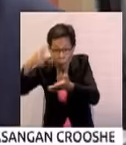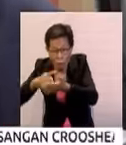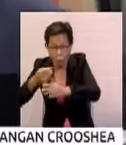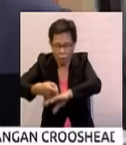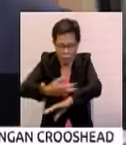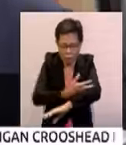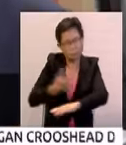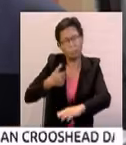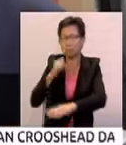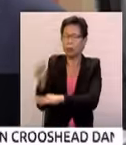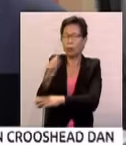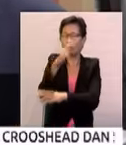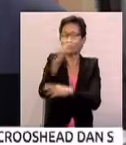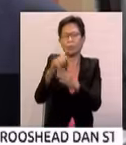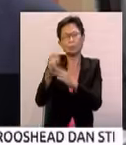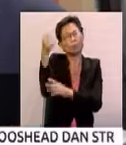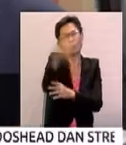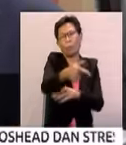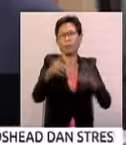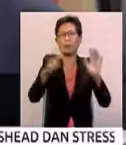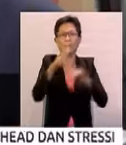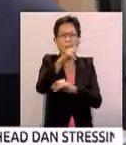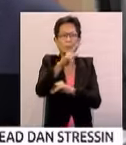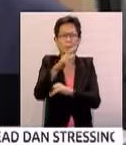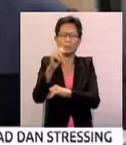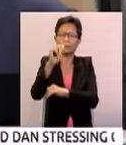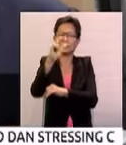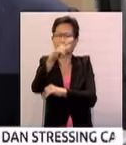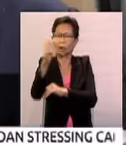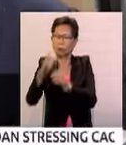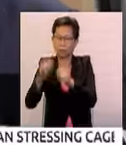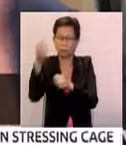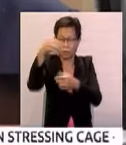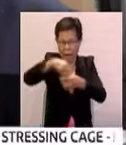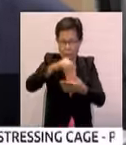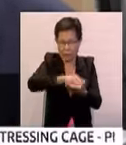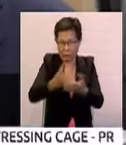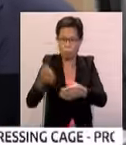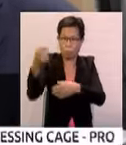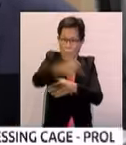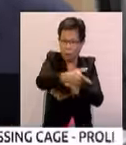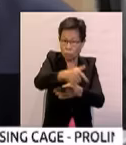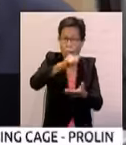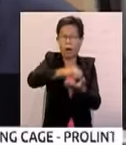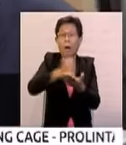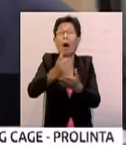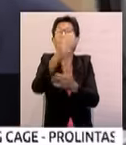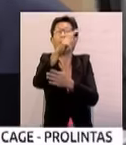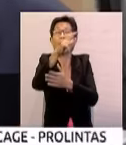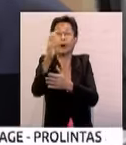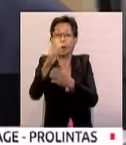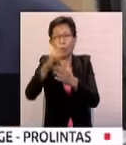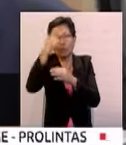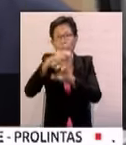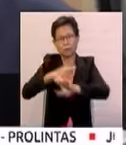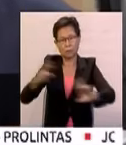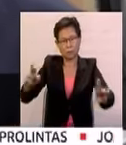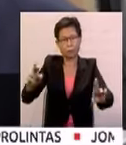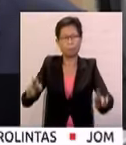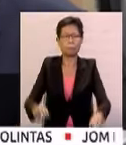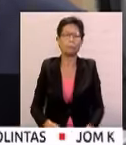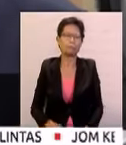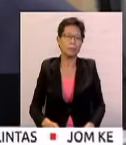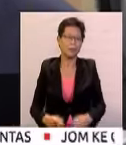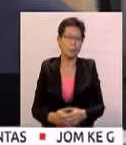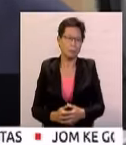automatically kita bagi dia RM300 dulu dalam akaun dia untuk dia buat segala persiapan lah. Dan dia